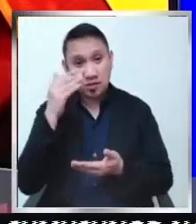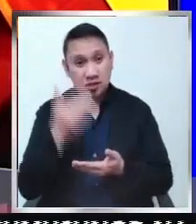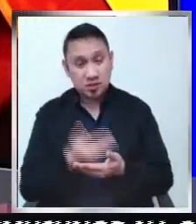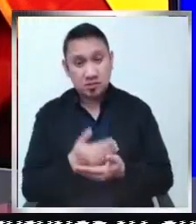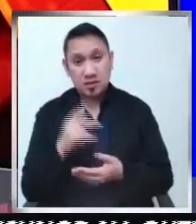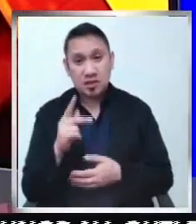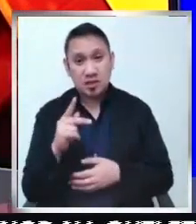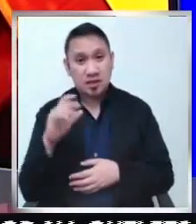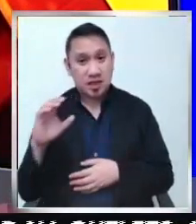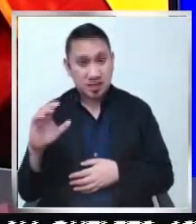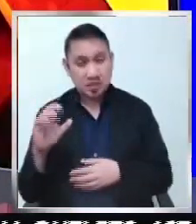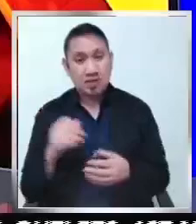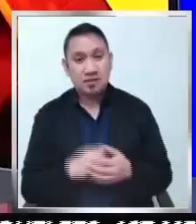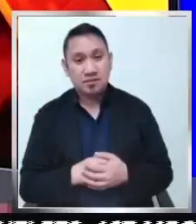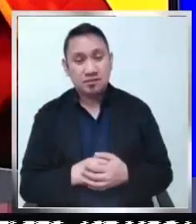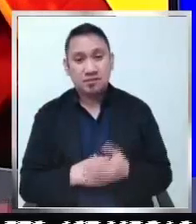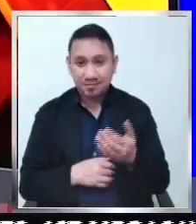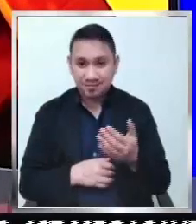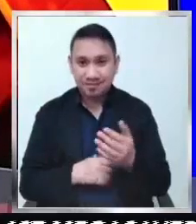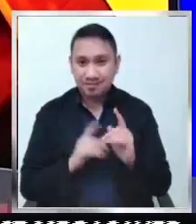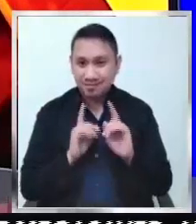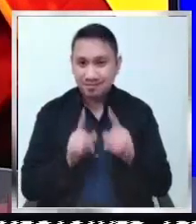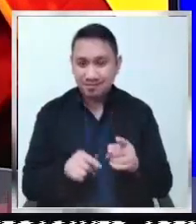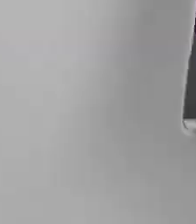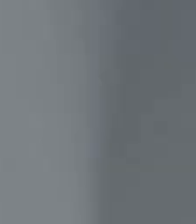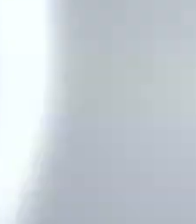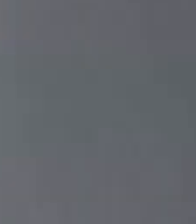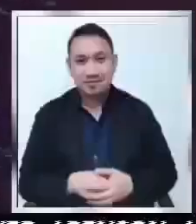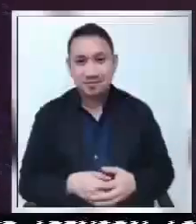Concepcion. Ang sagot ni Gabby sa chika ni Lars Santiago.